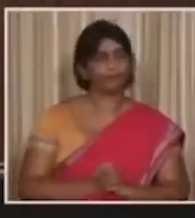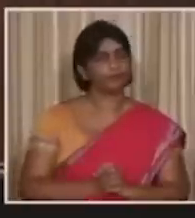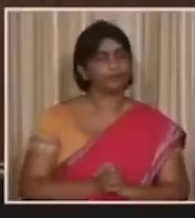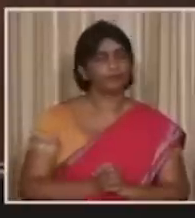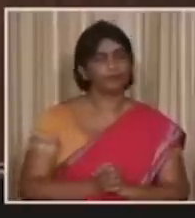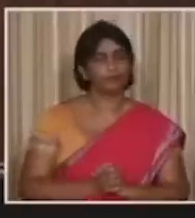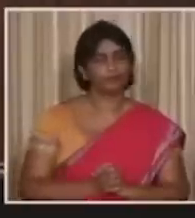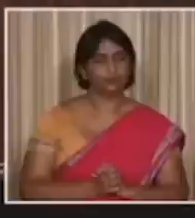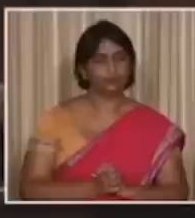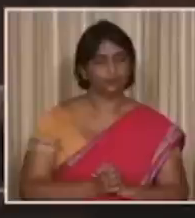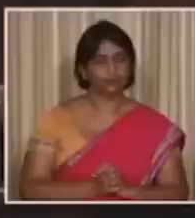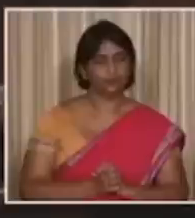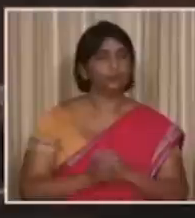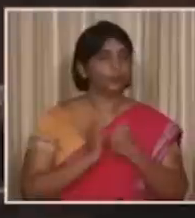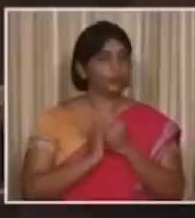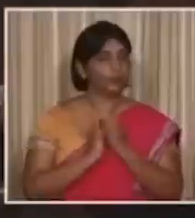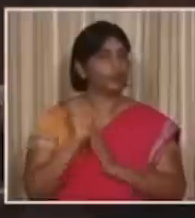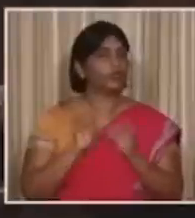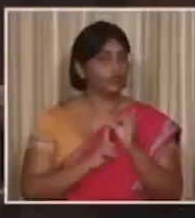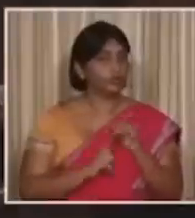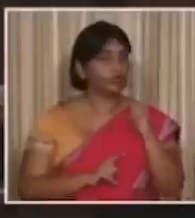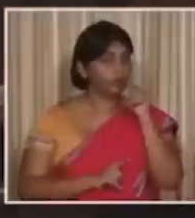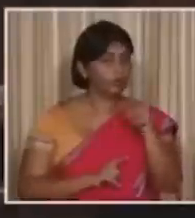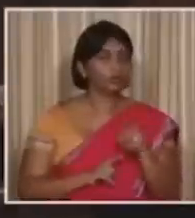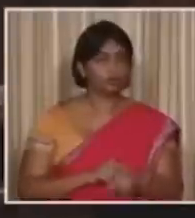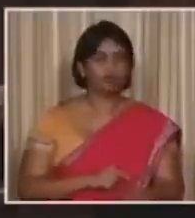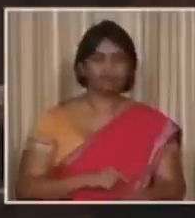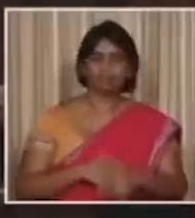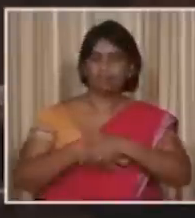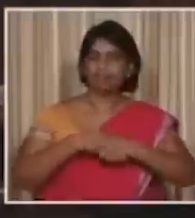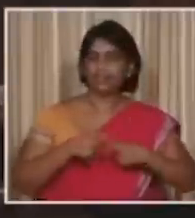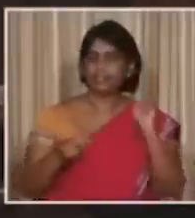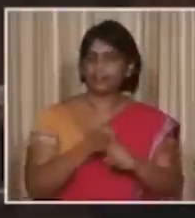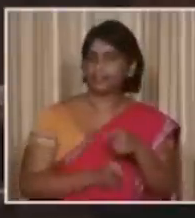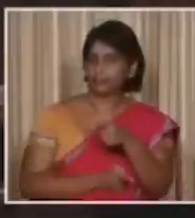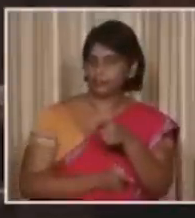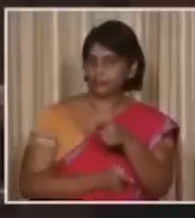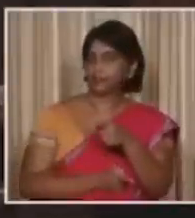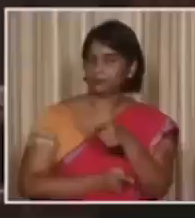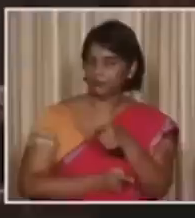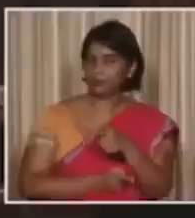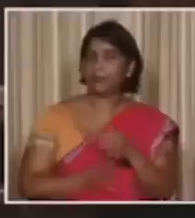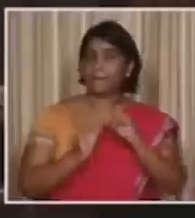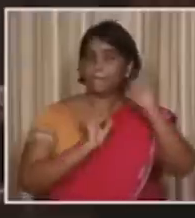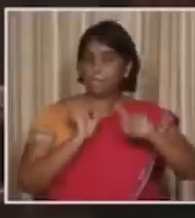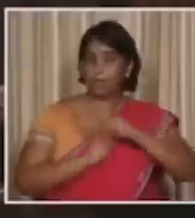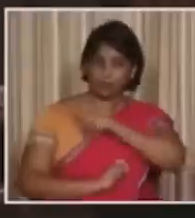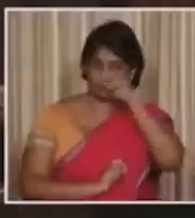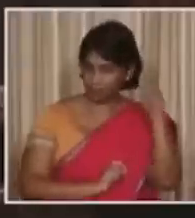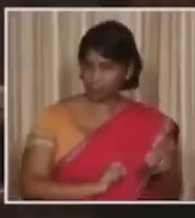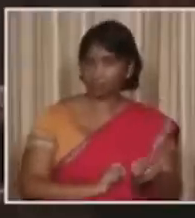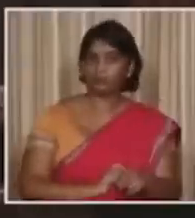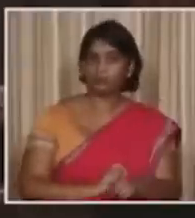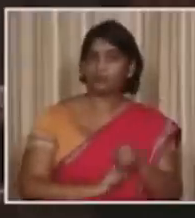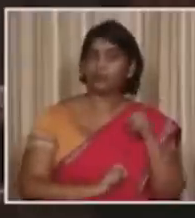கௌரவ அமைச்சரவர்களே, நீங்கள் ஒரு இனவாதி. நீங்கள் கடந்த காலத்திலே மட்டக்களப்புக்கு வந்த பொழுதும் குசலான மலையிலே வைத்து உங்களை தடுத்து அனுப்பினபடியினால்தான்